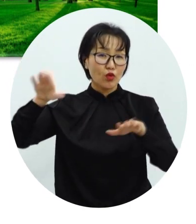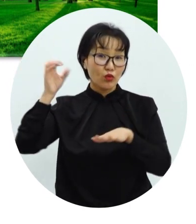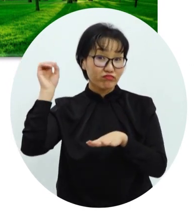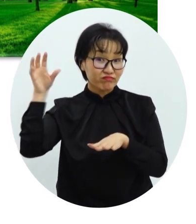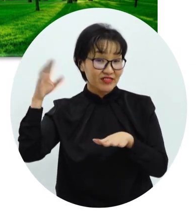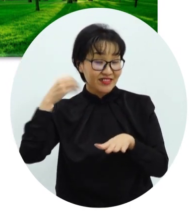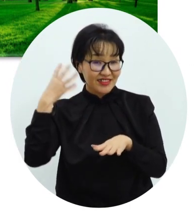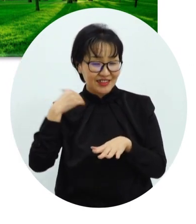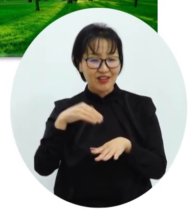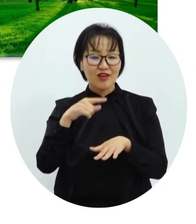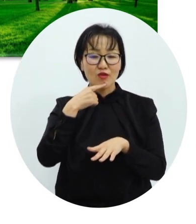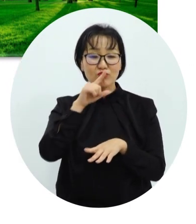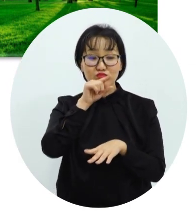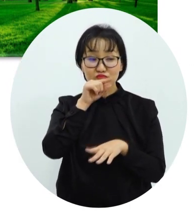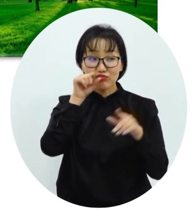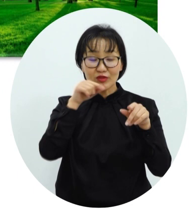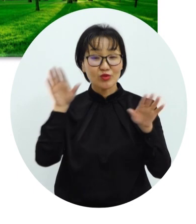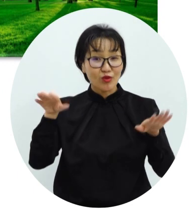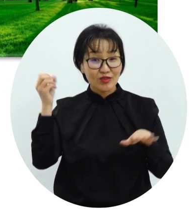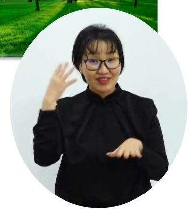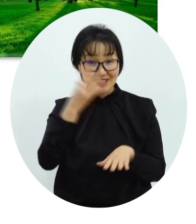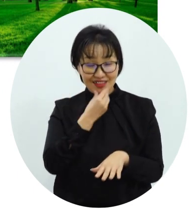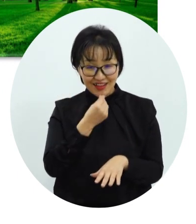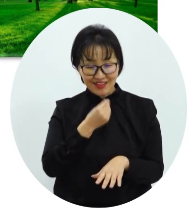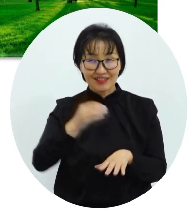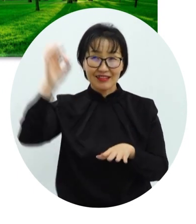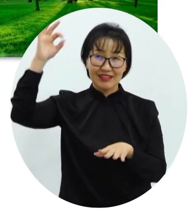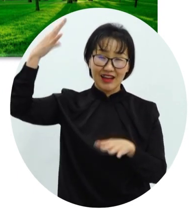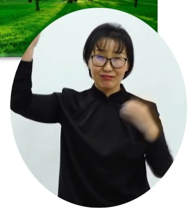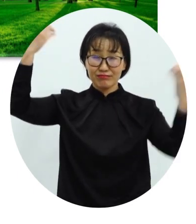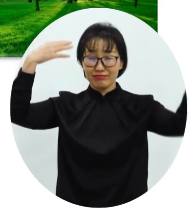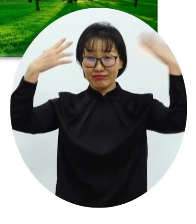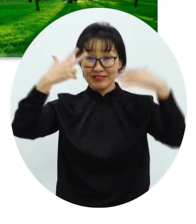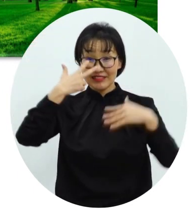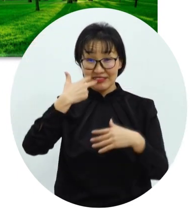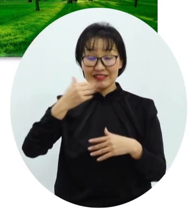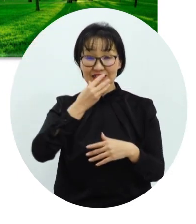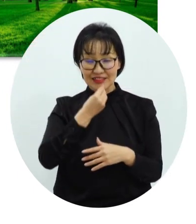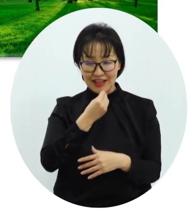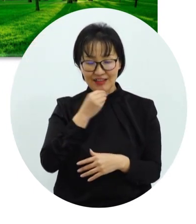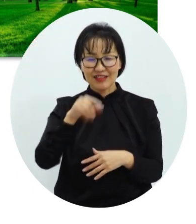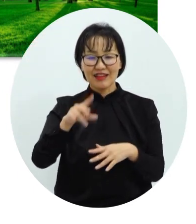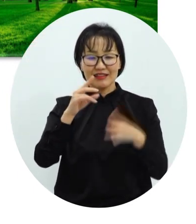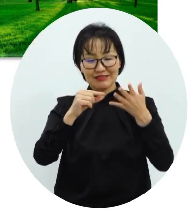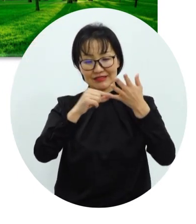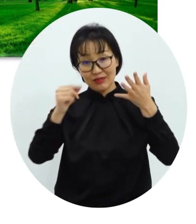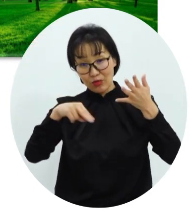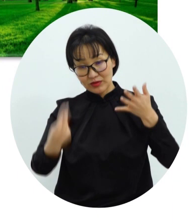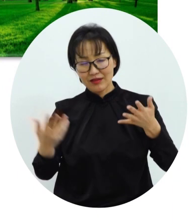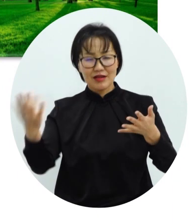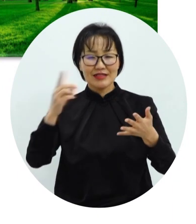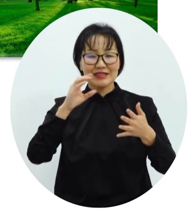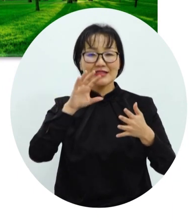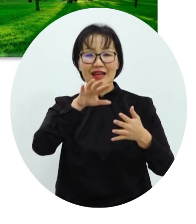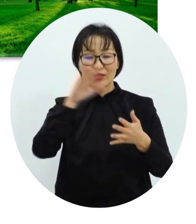сайхан, үүлсийн дунд ганганах сайхан, наран шаргалдаж тоортоглох сайхан, навчсан шар шуурга хайлах